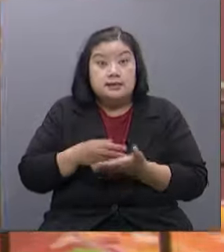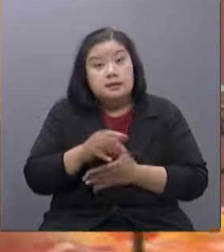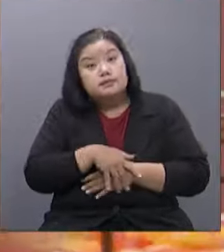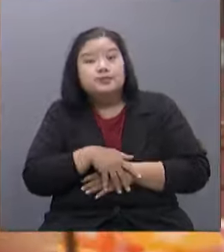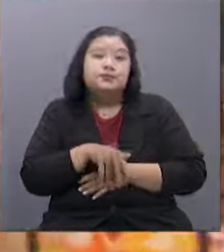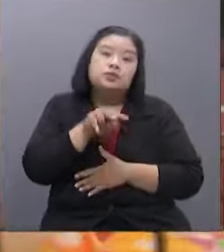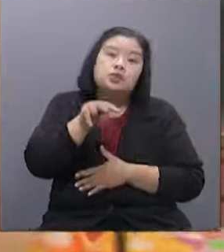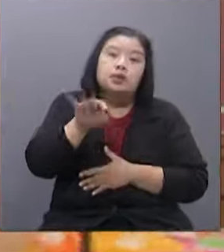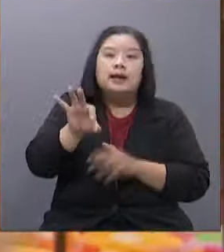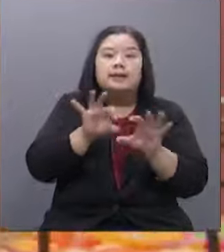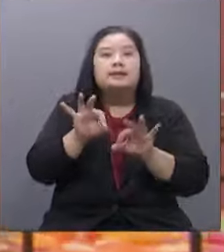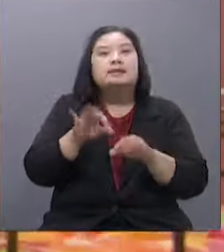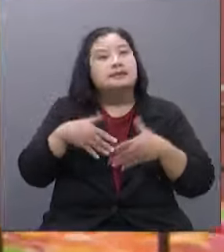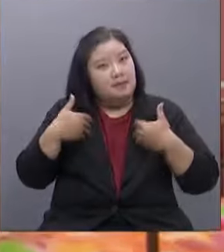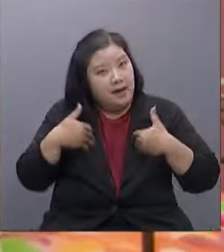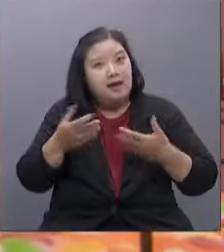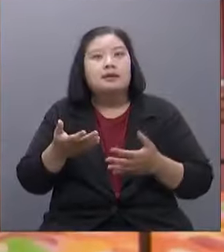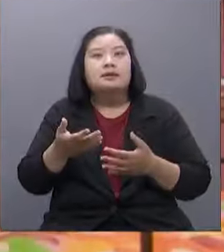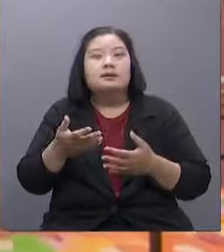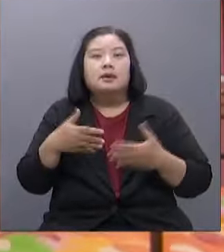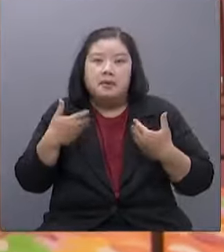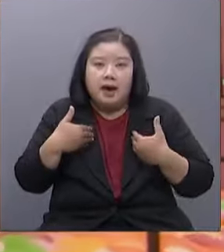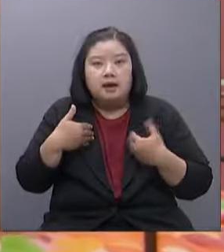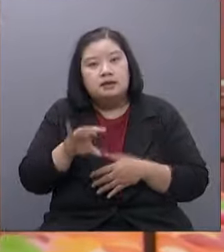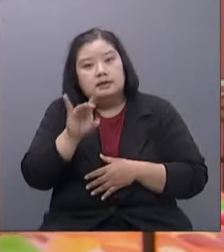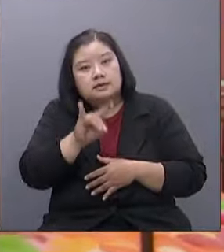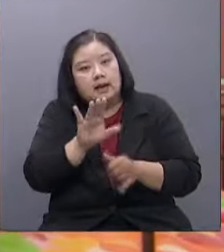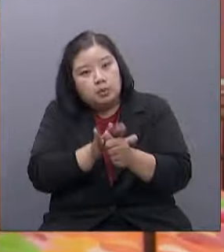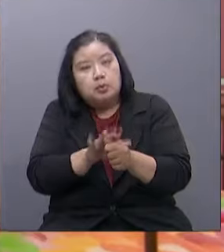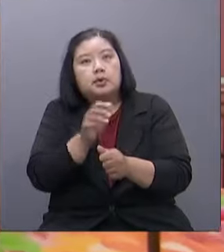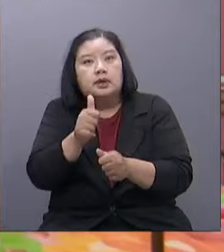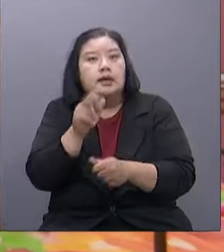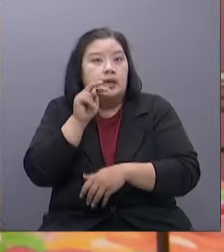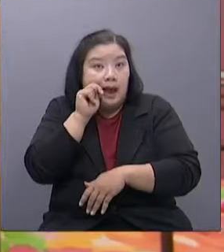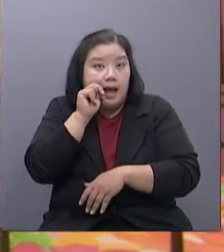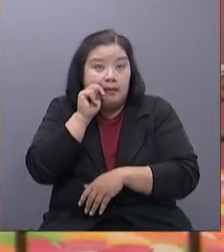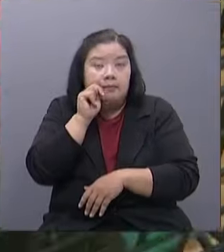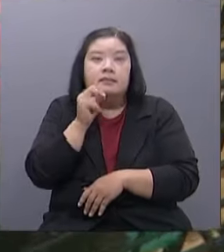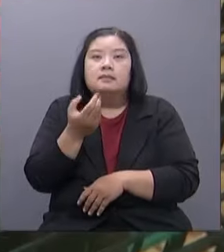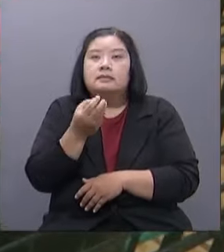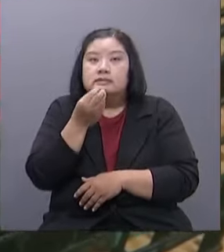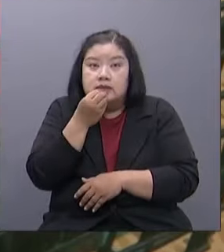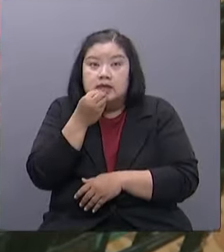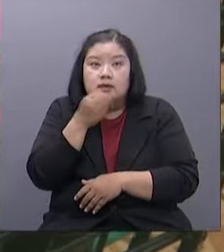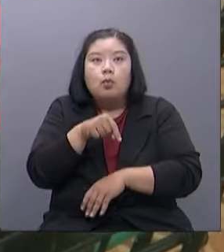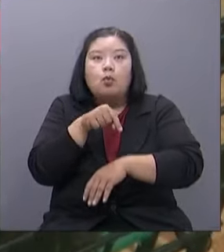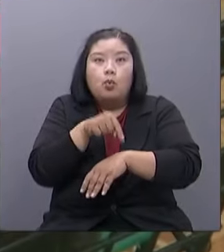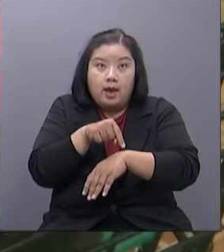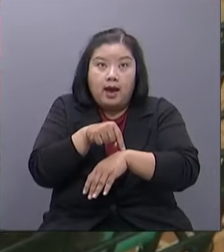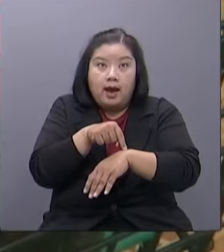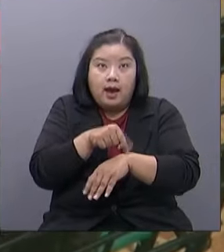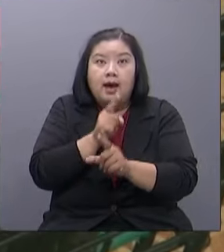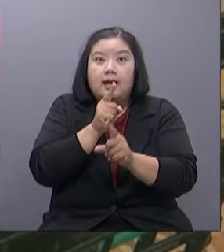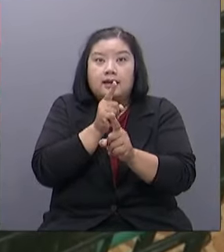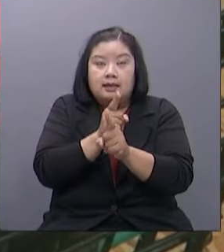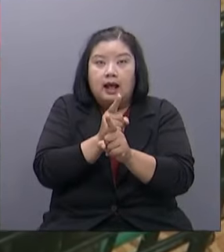สะดวกสวัสดิภาพสัตว์ก็ดูดีมีการให้น้ำให้อาหารตามช่วงเวเวลาแต่ในความเป็นจริงเนี่ยต้องบอก